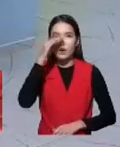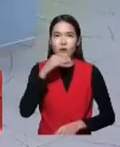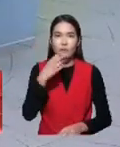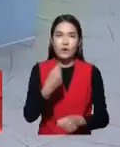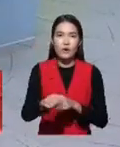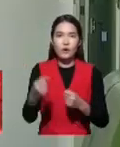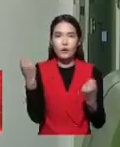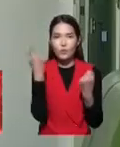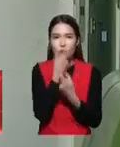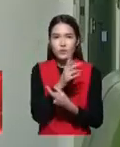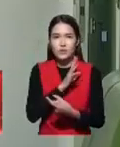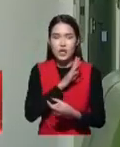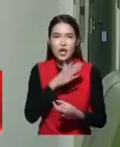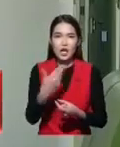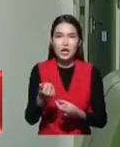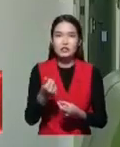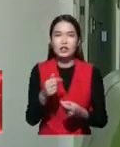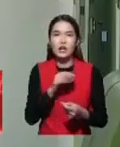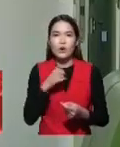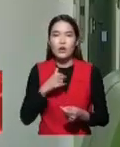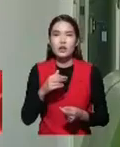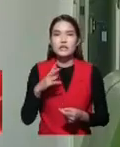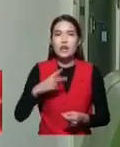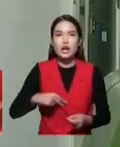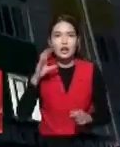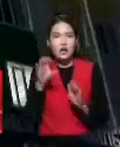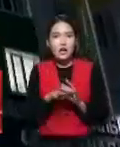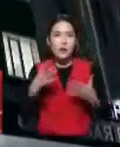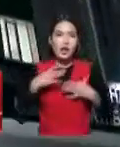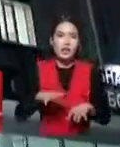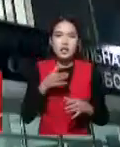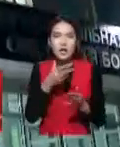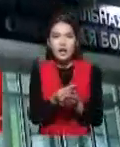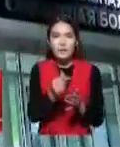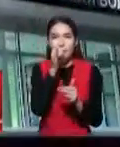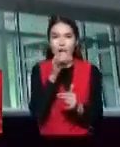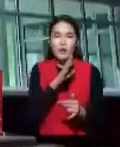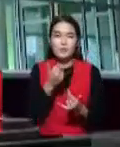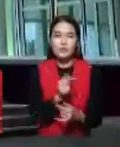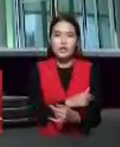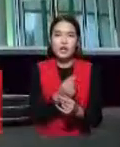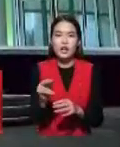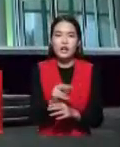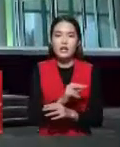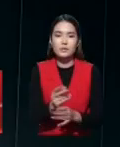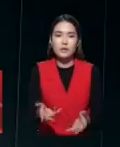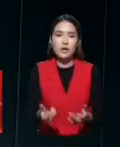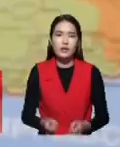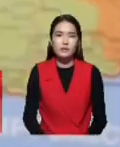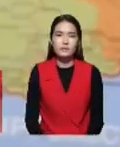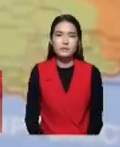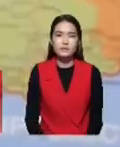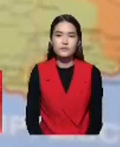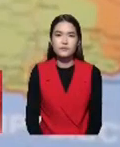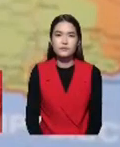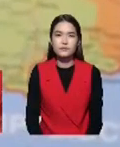соққан анықталды. Олар өзінің теріс қылығын қыздың тіл алмауымен түсіндірген. Қазір жеткіншек ауруханада ем алып жатыр.